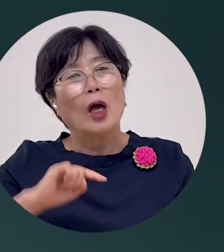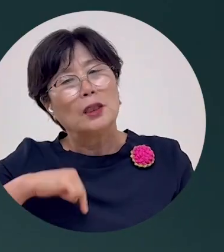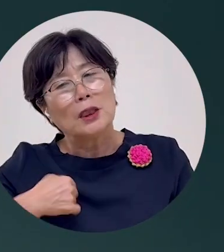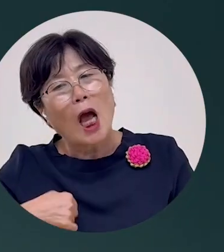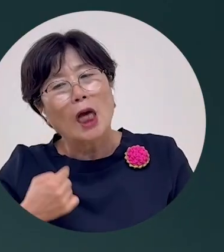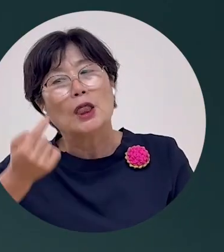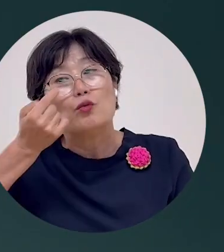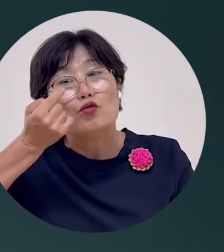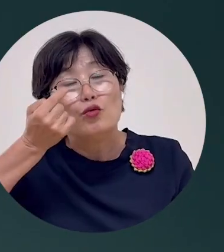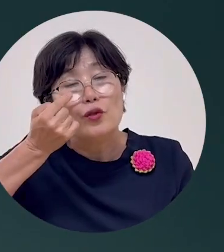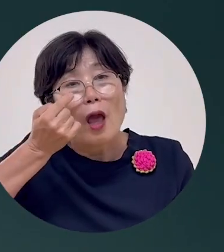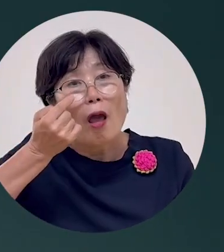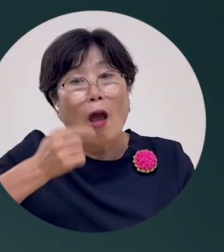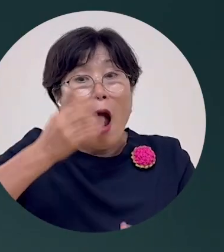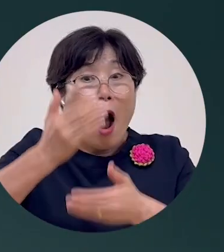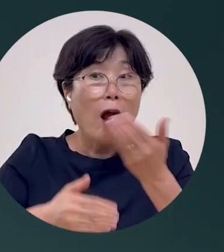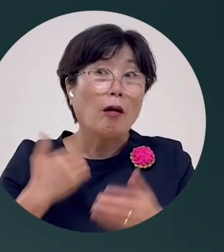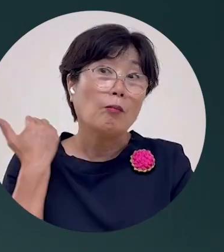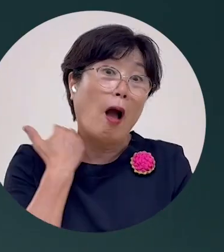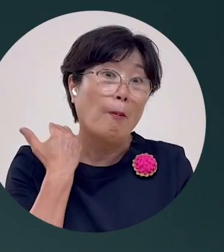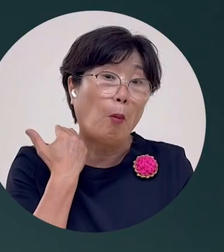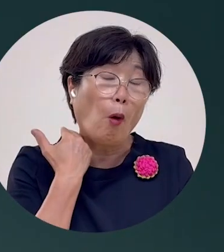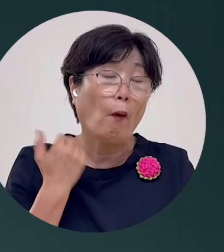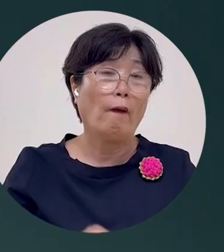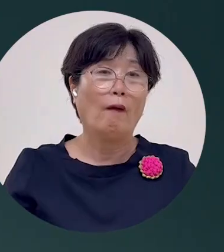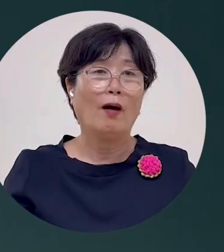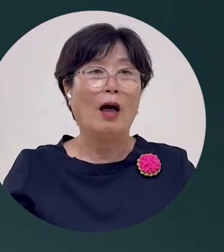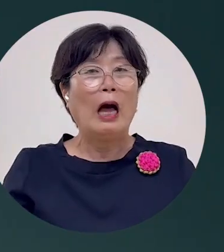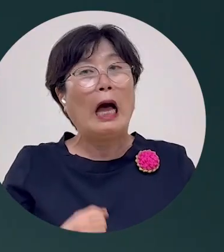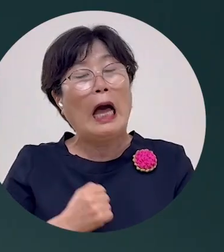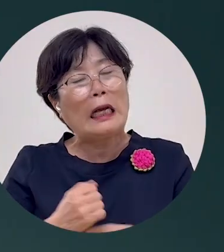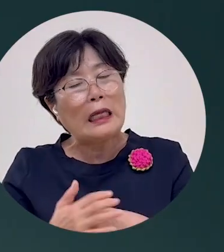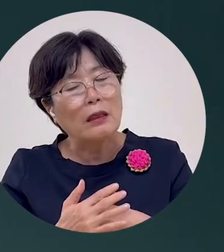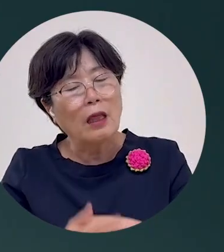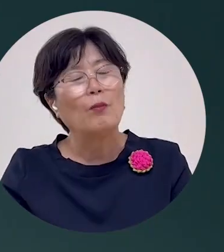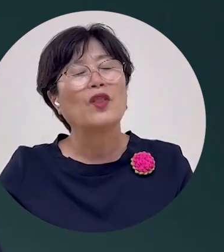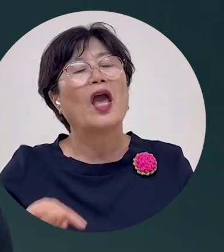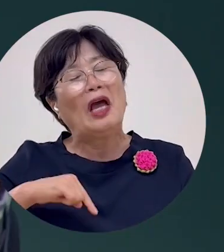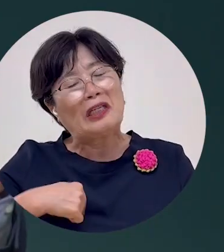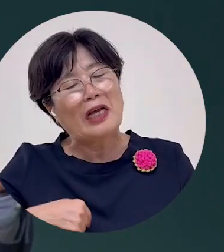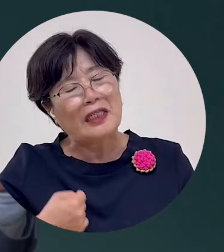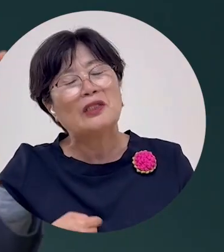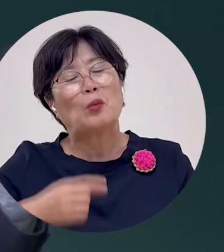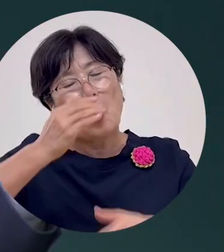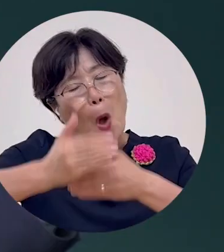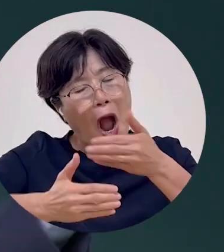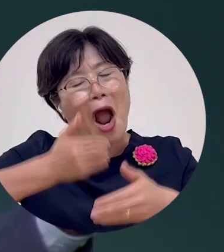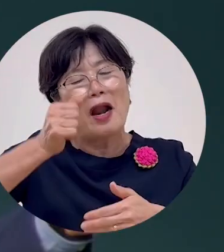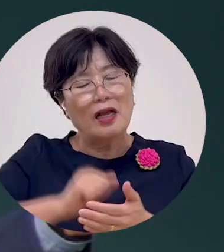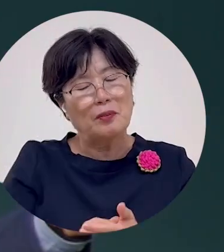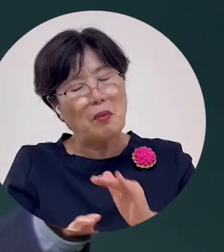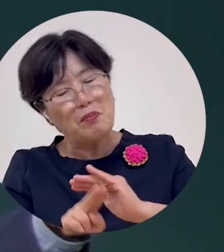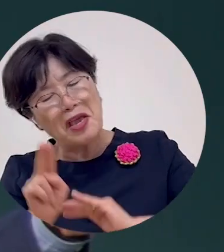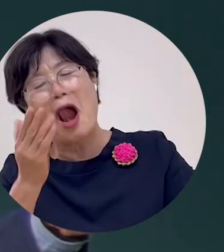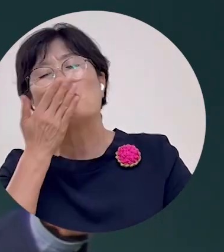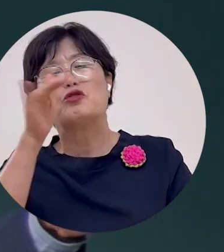눈에 하나님이 보이지 않으니까 자신도 하나님의 눈을 피할 수 있을 것